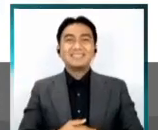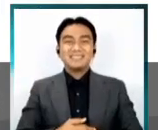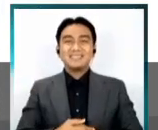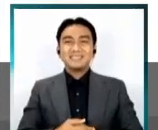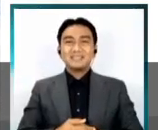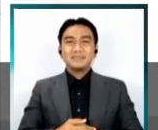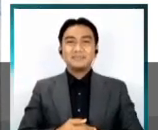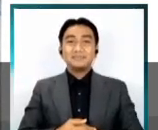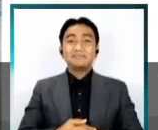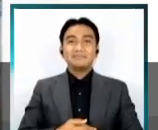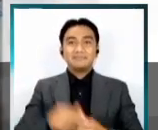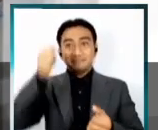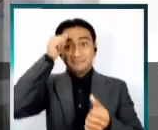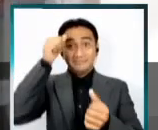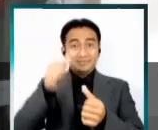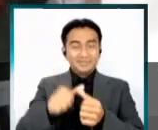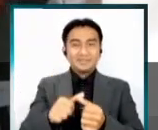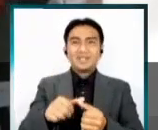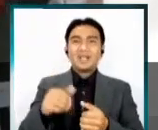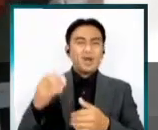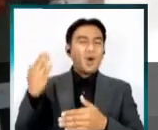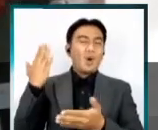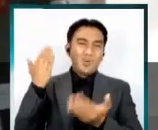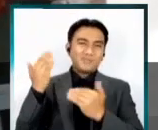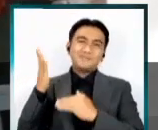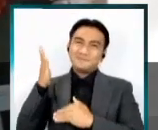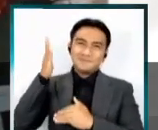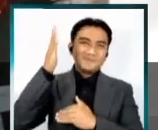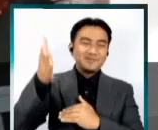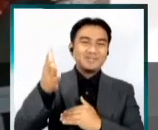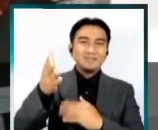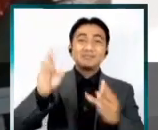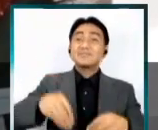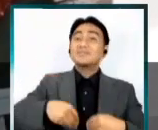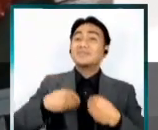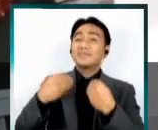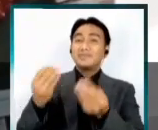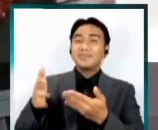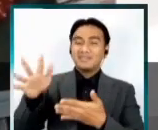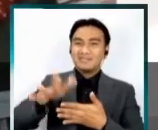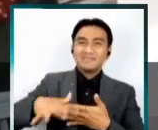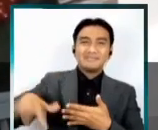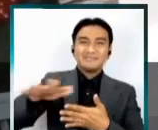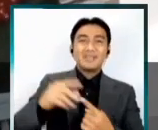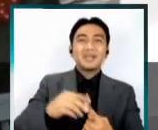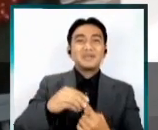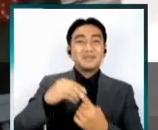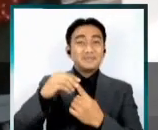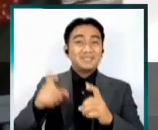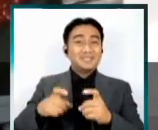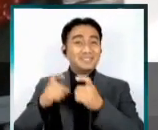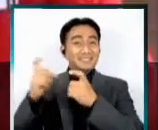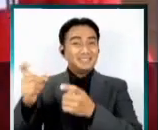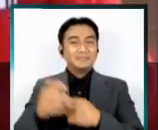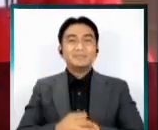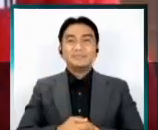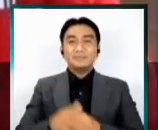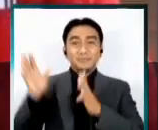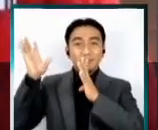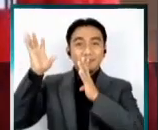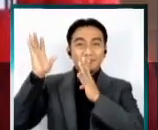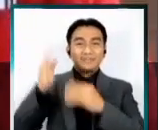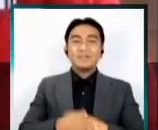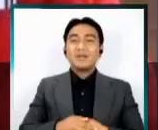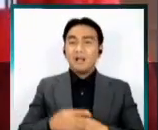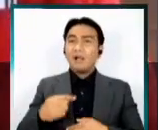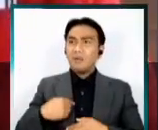buhay, darating din ang araw na may bibigay niya sa kanila ang kanyang espesyal na regalo. Pag-uwi ako doon kung hindi na